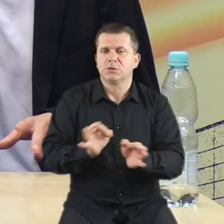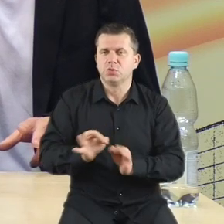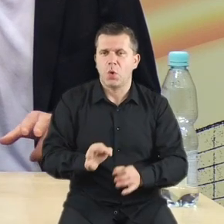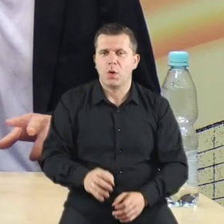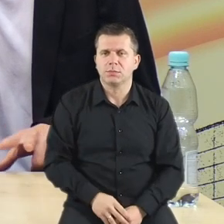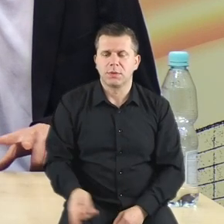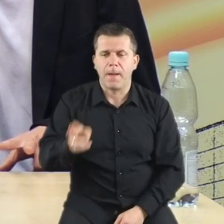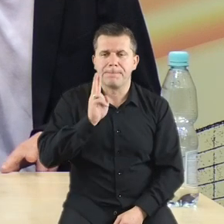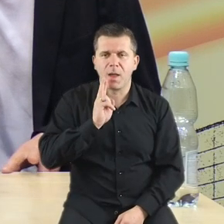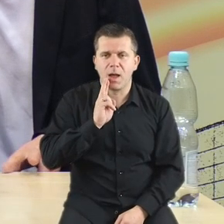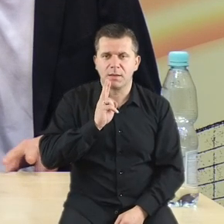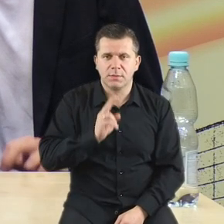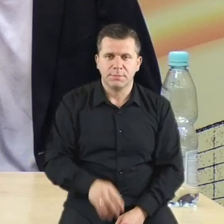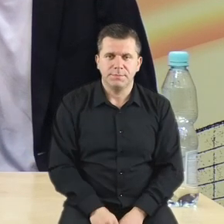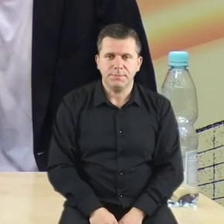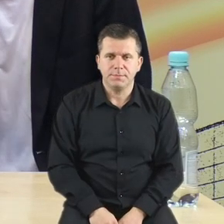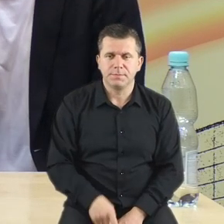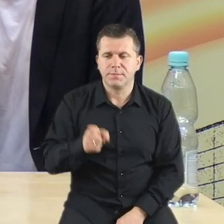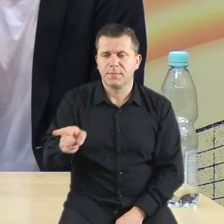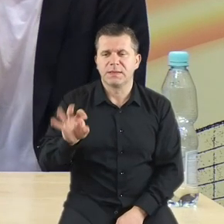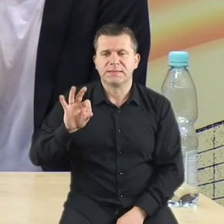matki i syna.